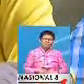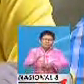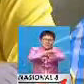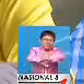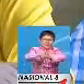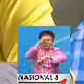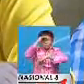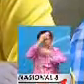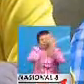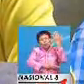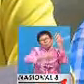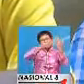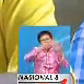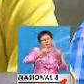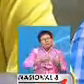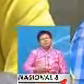danayelurallah